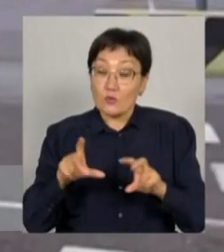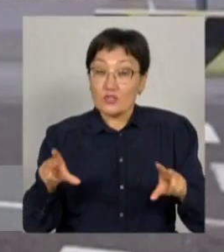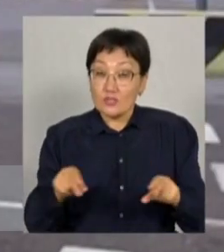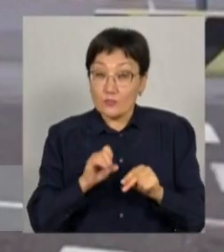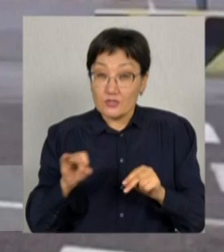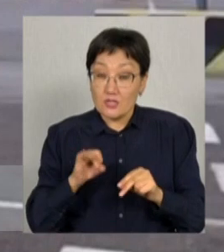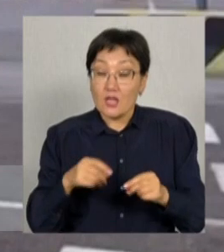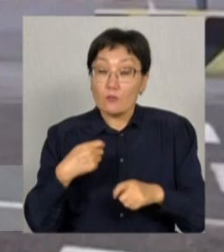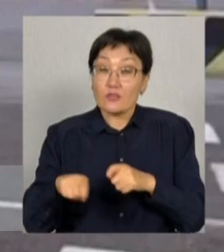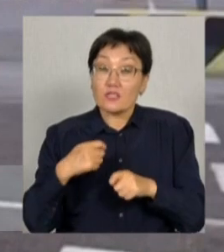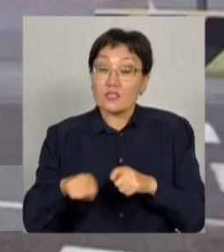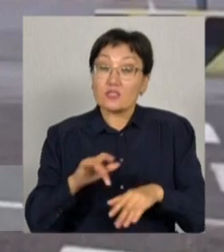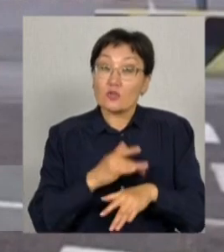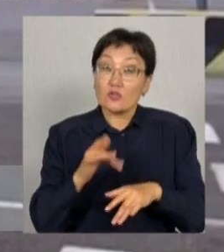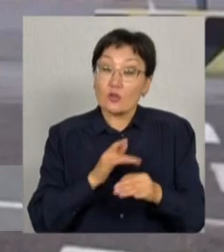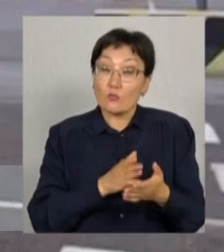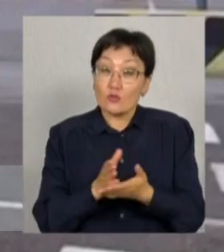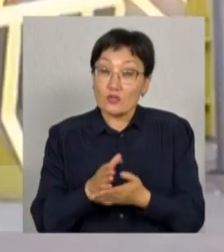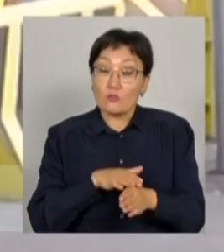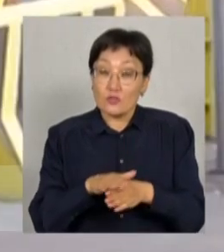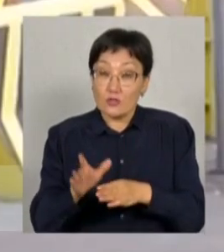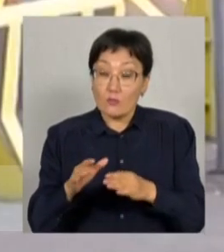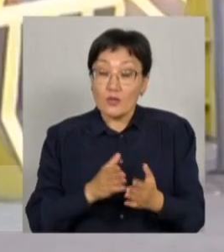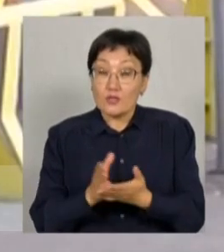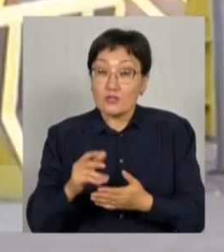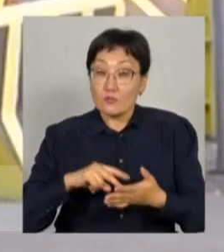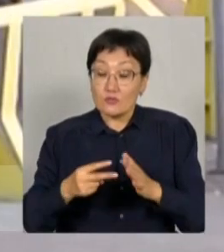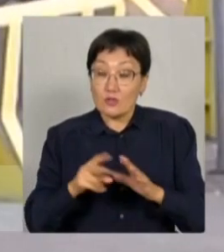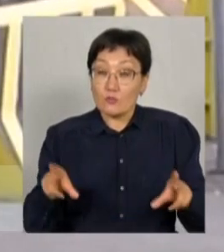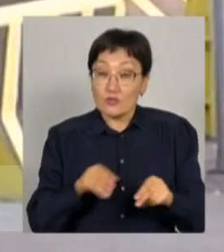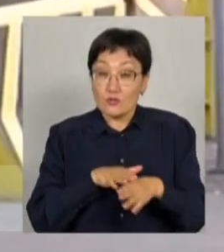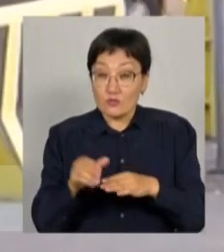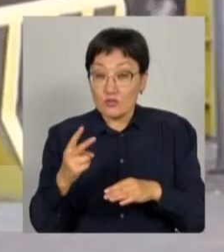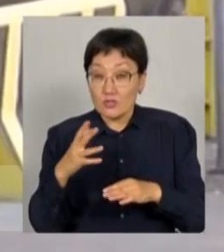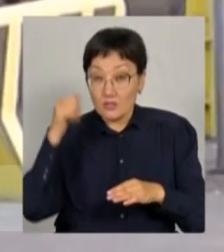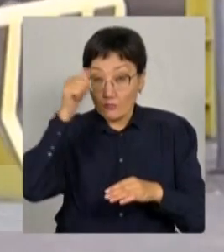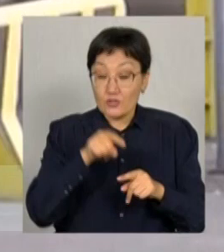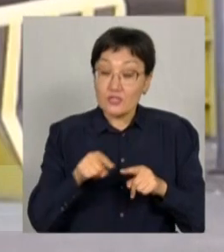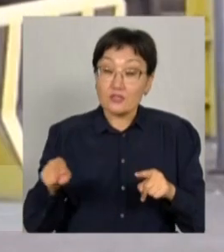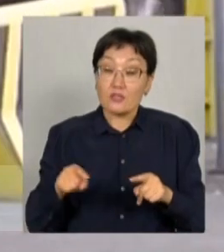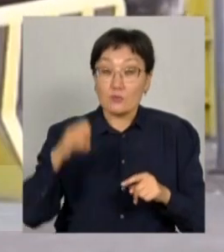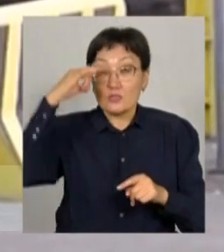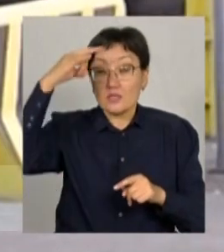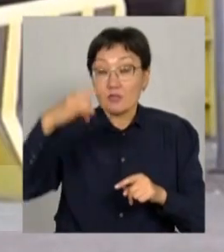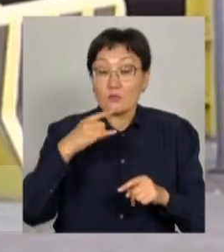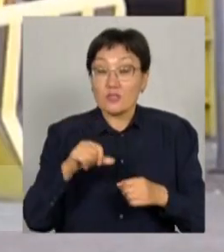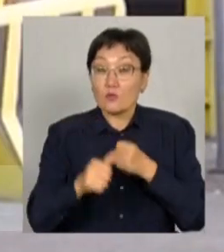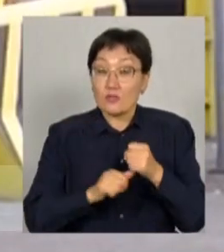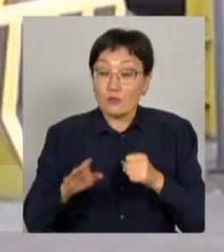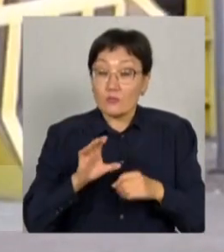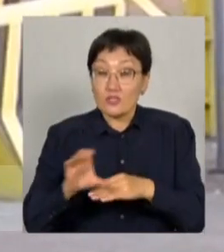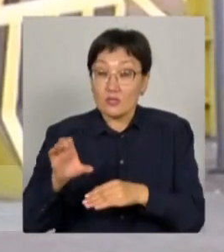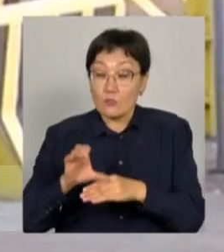кепілдендіру және қаржыландыру қызметтері жүзеге асады. Құрылым жоспары сәтті іске асса, 2025 жылға қарай елдегі шикізаттық емес